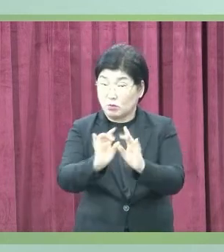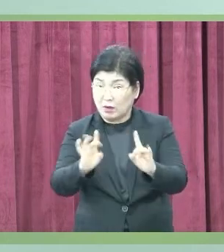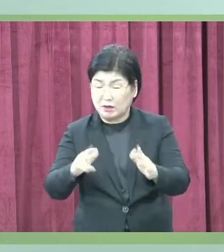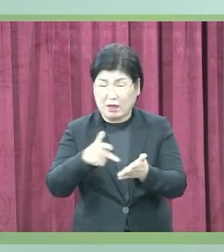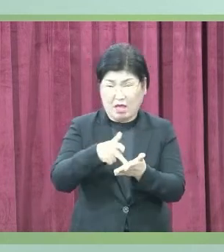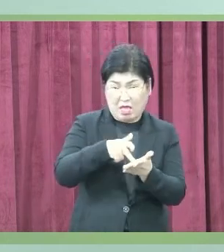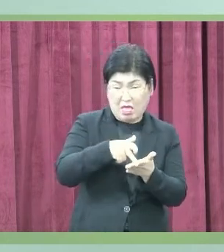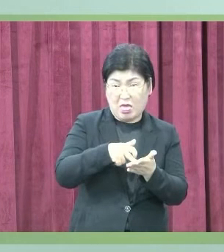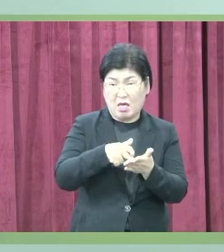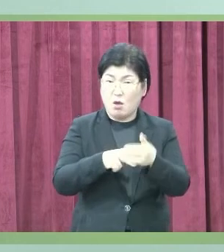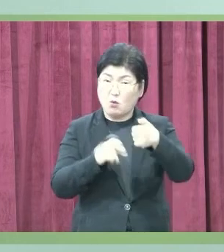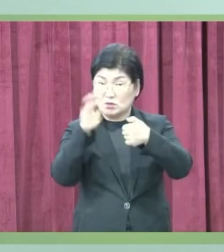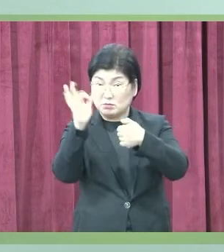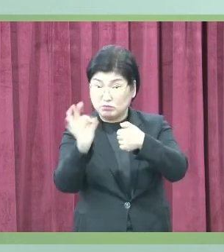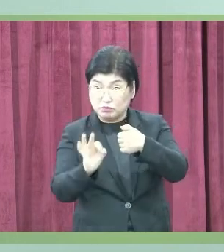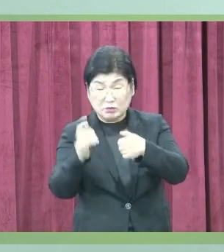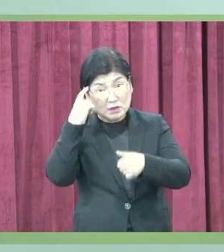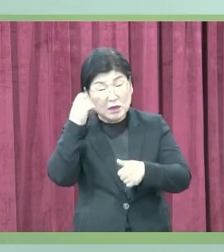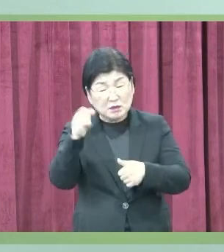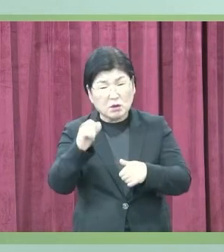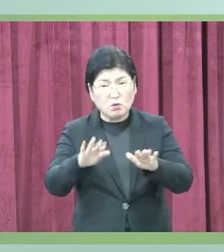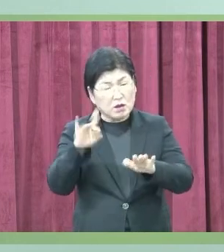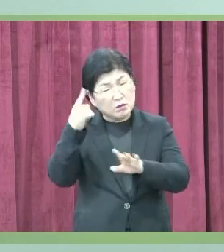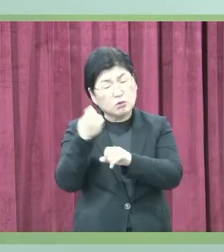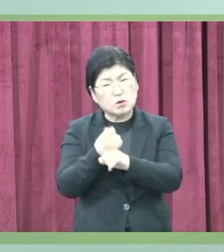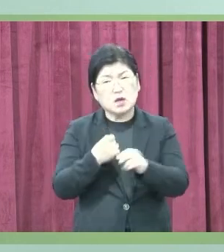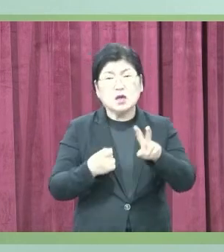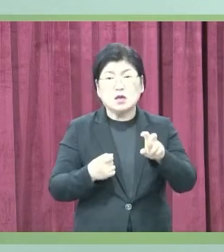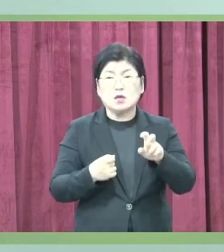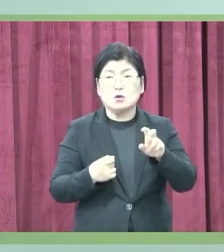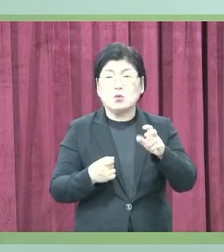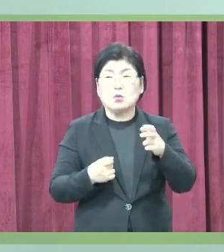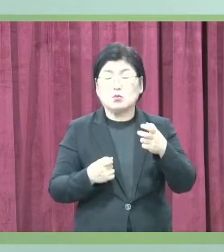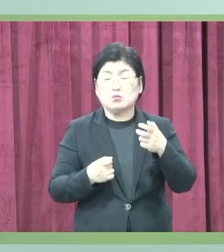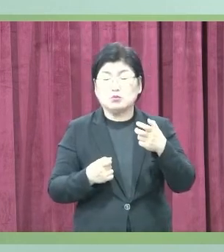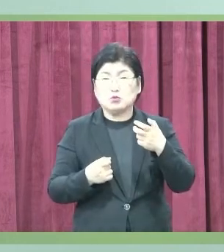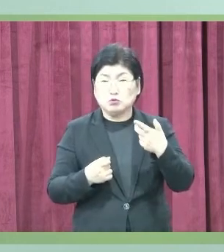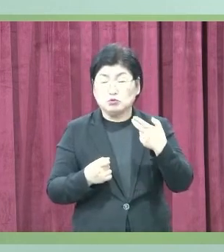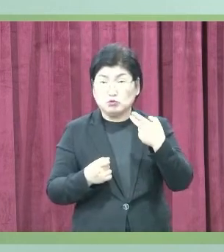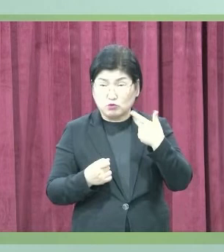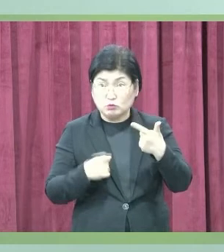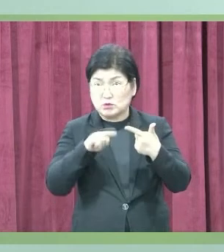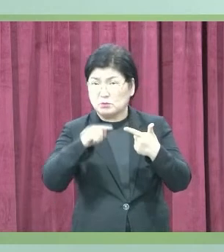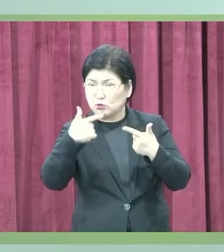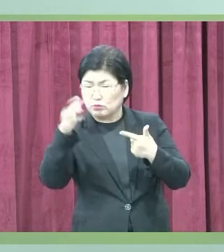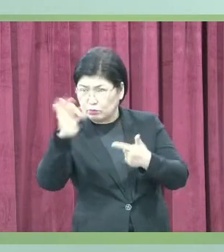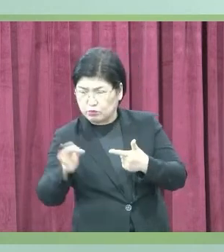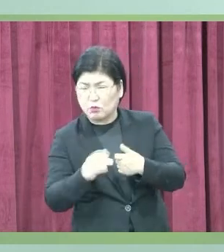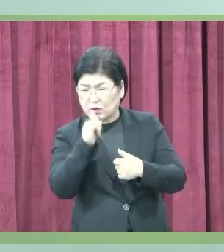지체장애인이 약 50%로 알고 있는데요. 본 연구에서는 26.6%로 나타났습니다.